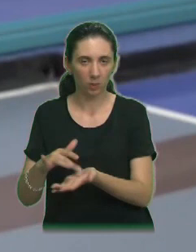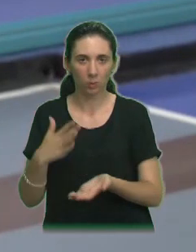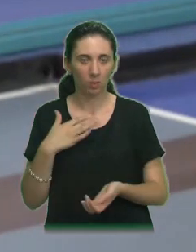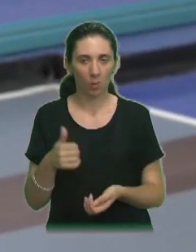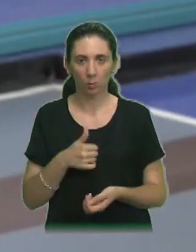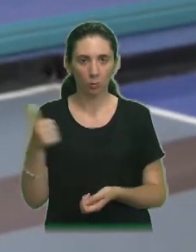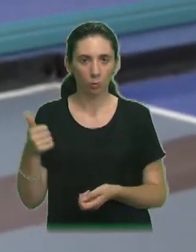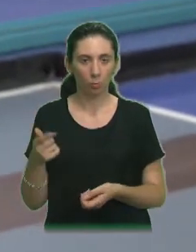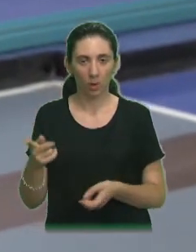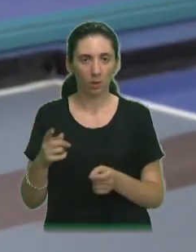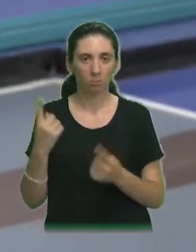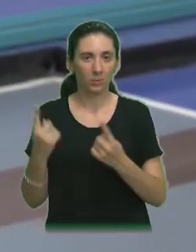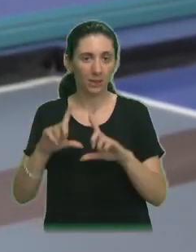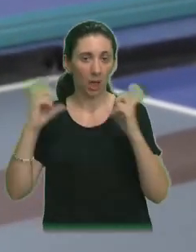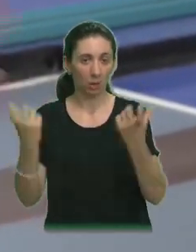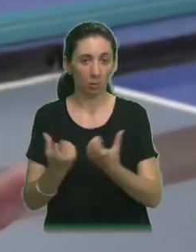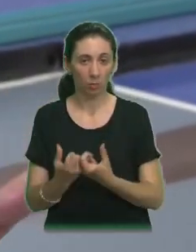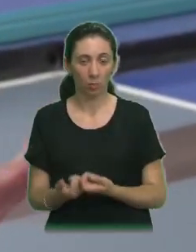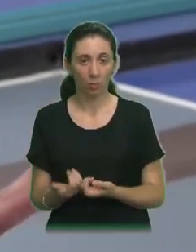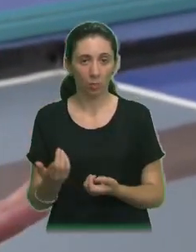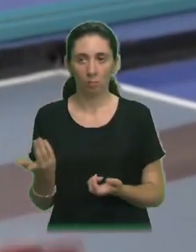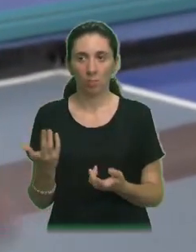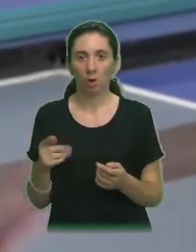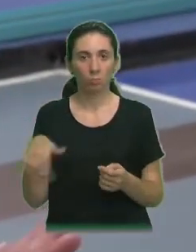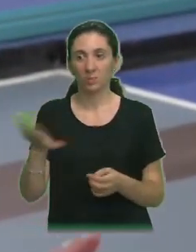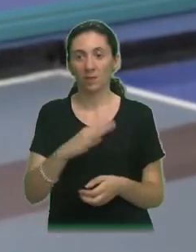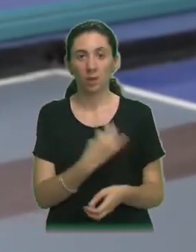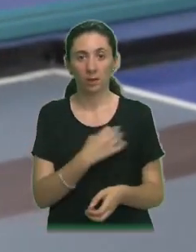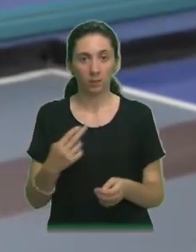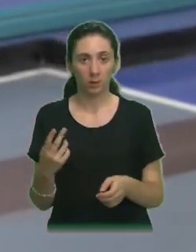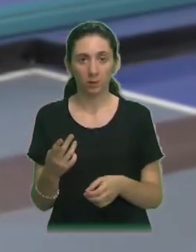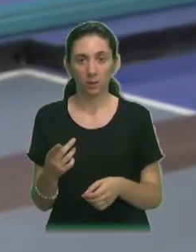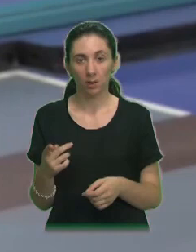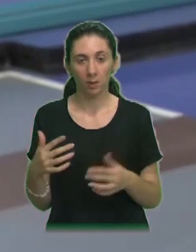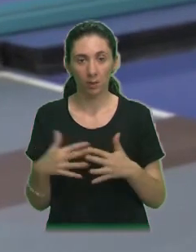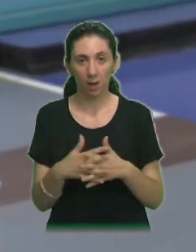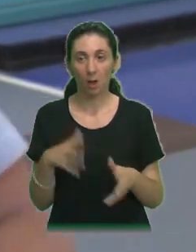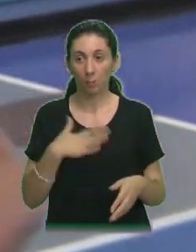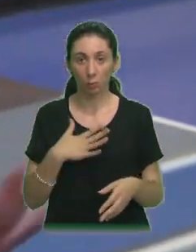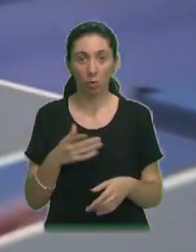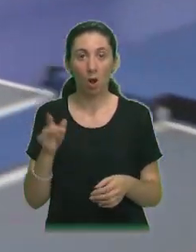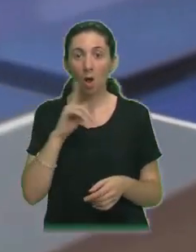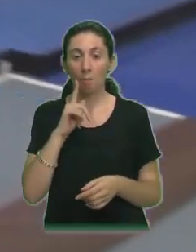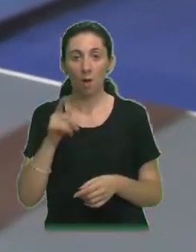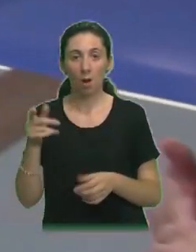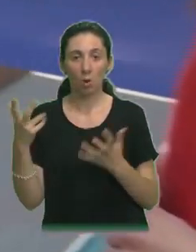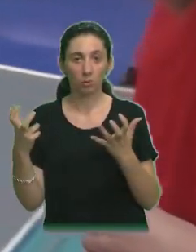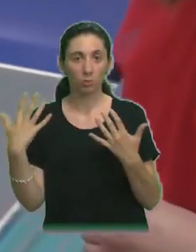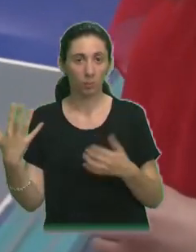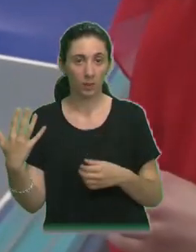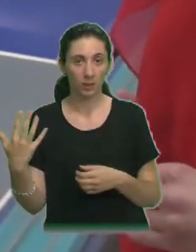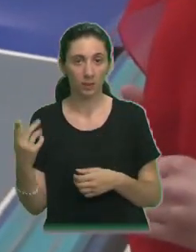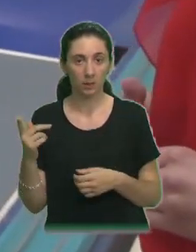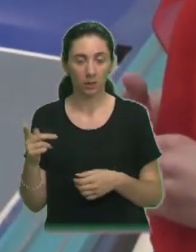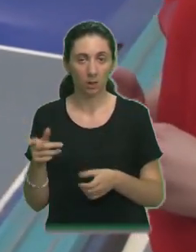fantastičan stadion kako bi poželio svaki hrvatski grad, a samo 850 stanovnika. Mm-hmm. Tereni, pomoćni tereni